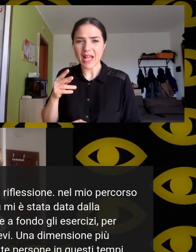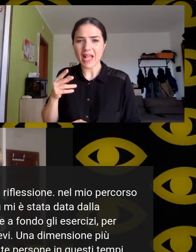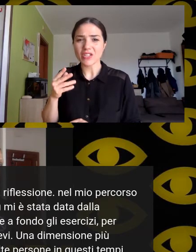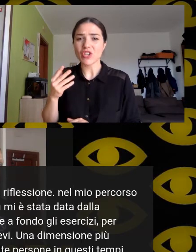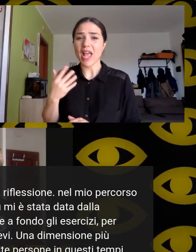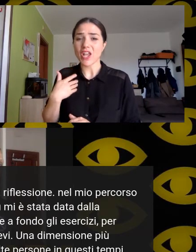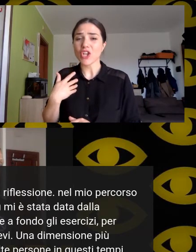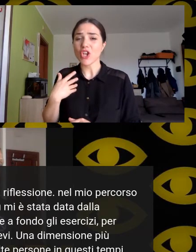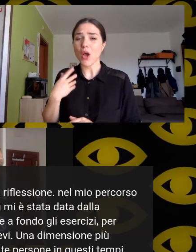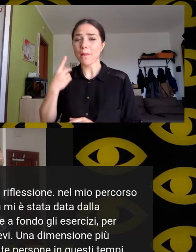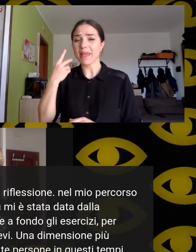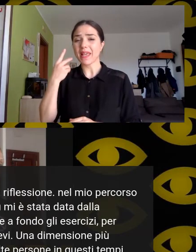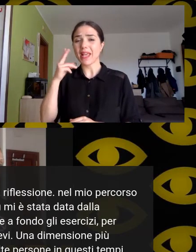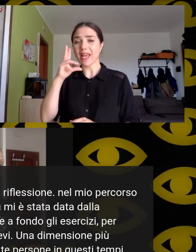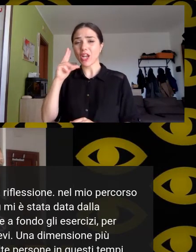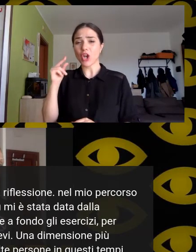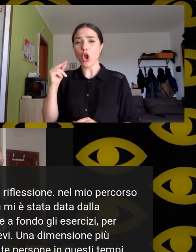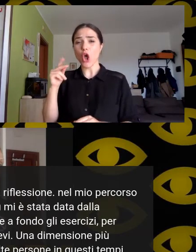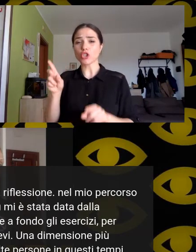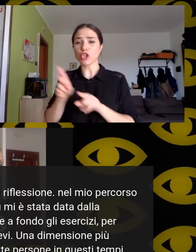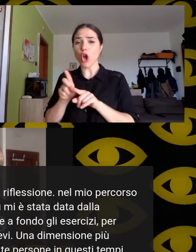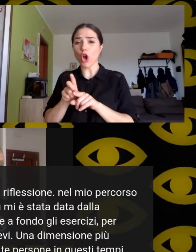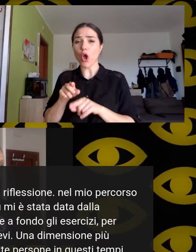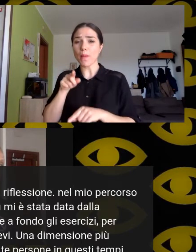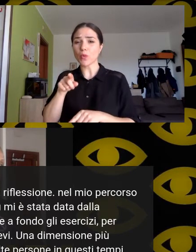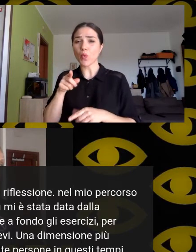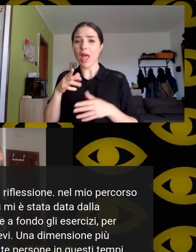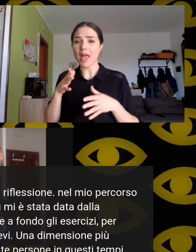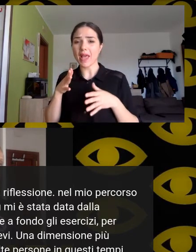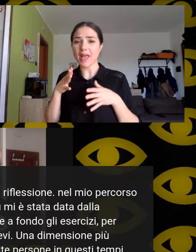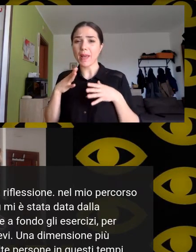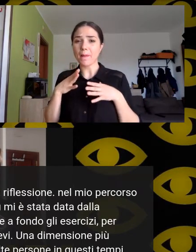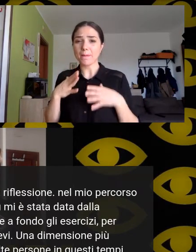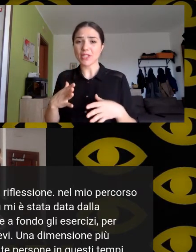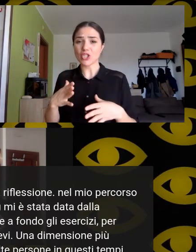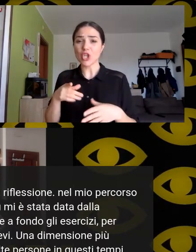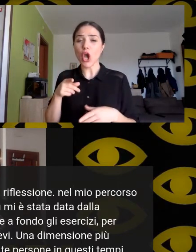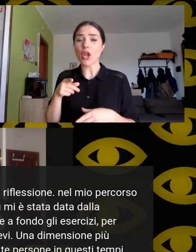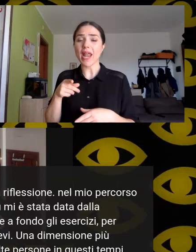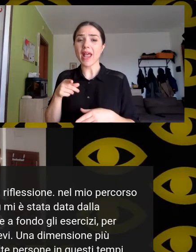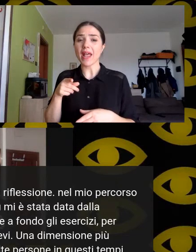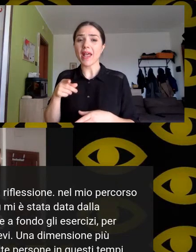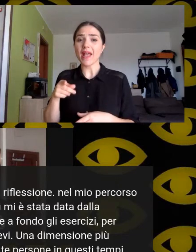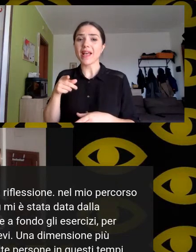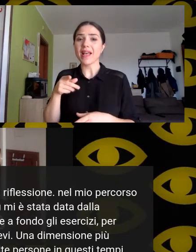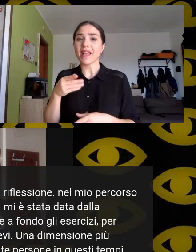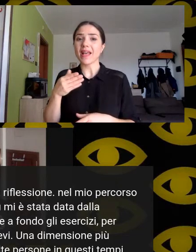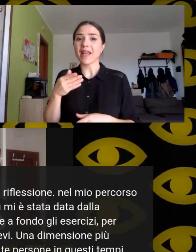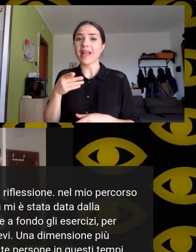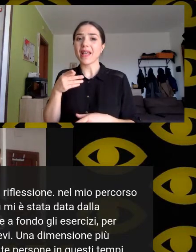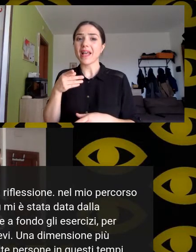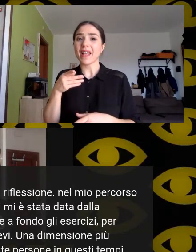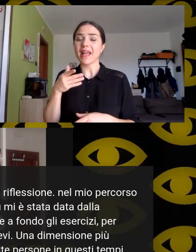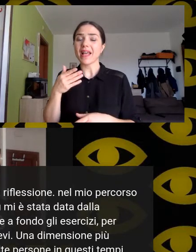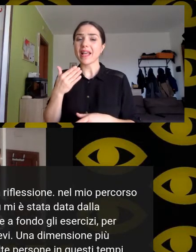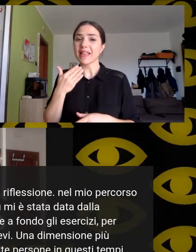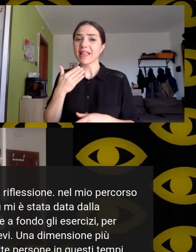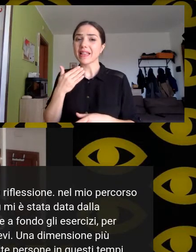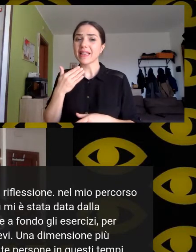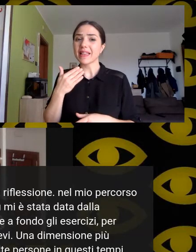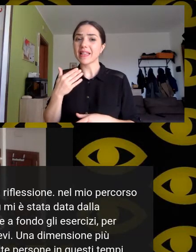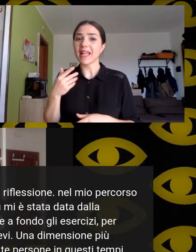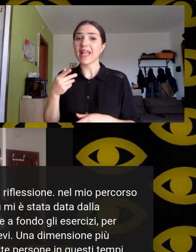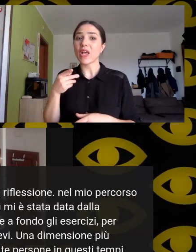mio percorso di insegnamento del Pilates, una gran marcia in più mi è stata data dalla necessità che ho